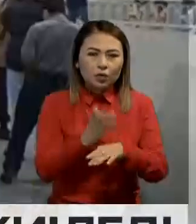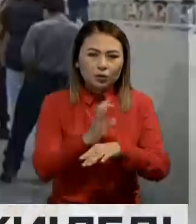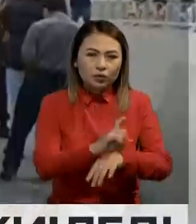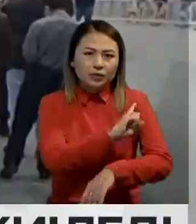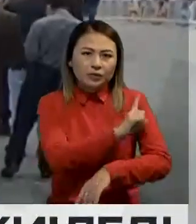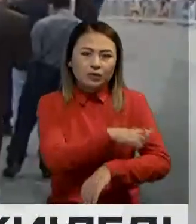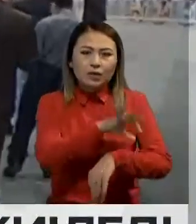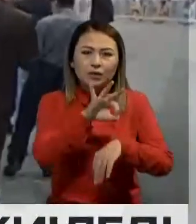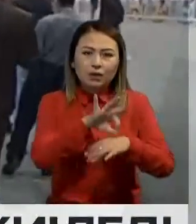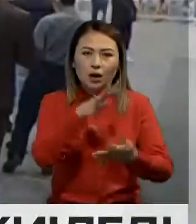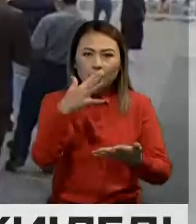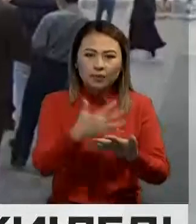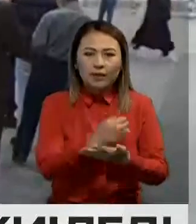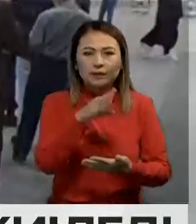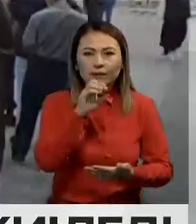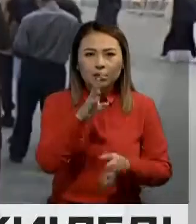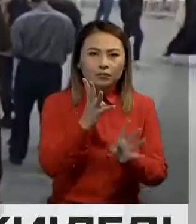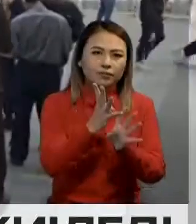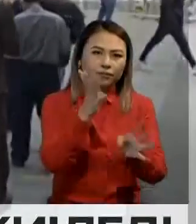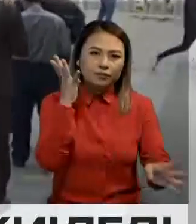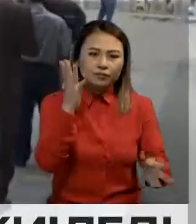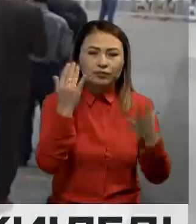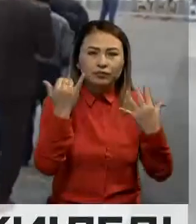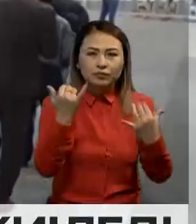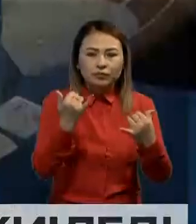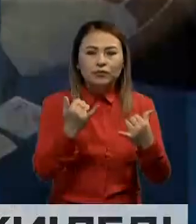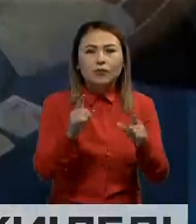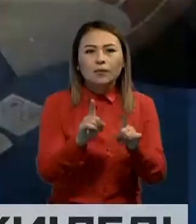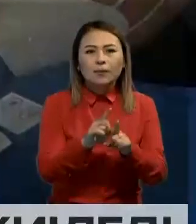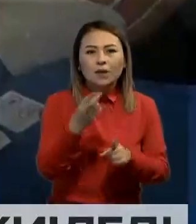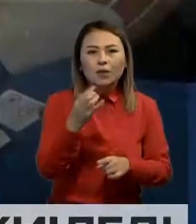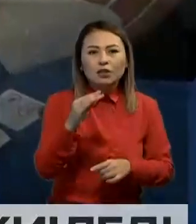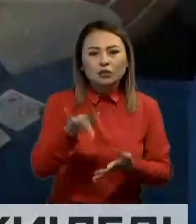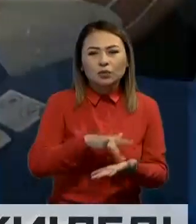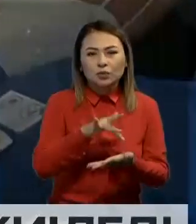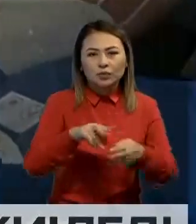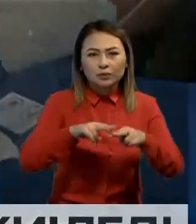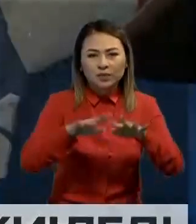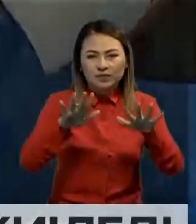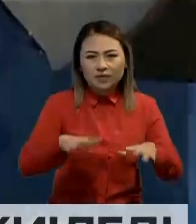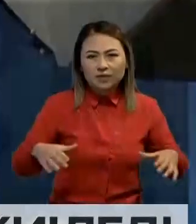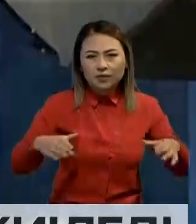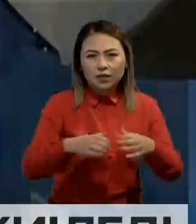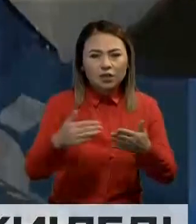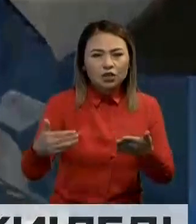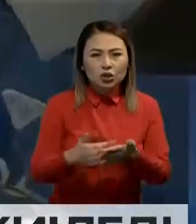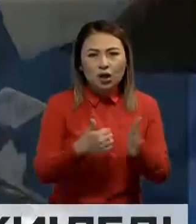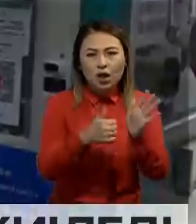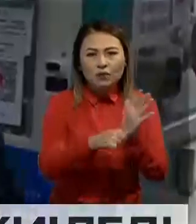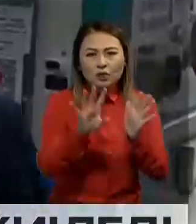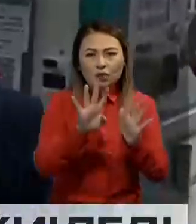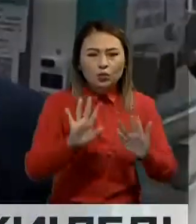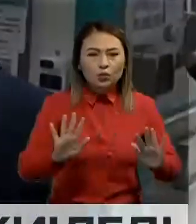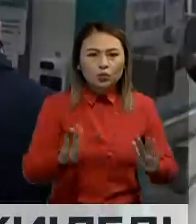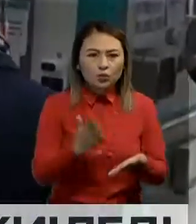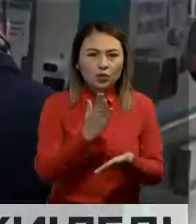індетті анықтау үшін тест өтуге ұзын сонар кезек пайда болды. Бейжің билігінің деректеріне қарасақ, шаһарда жаңа 64 жағдай